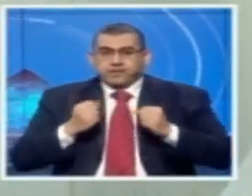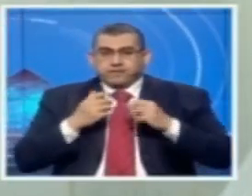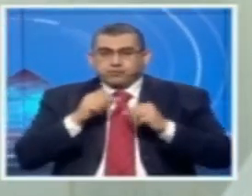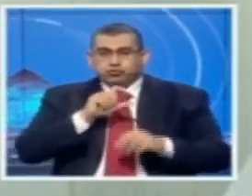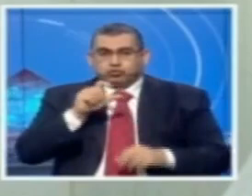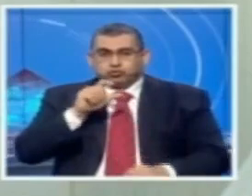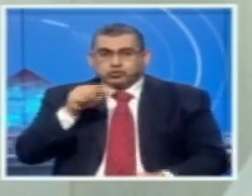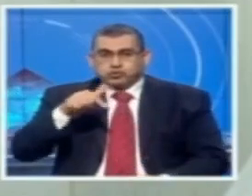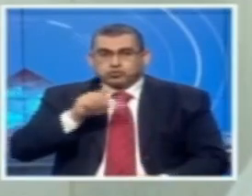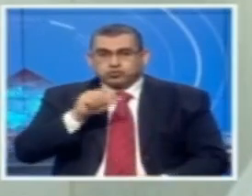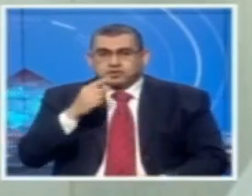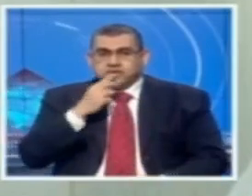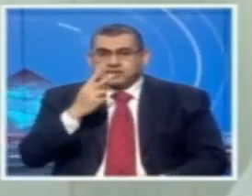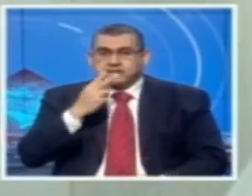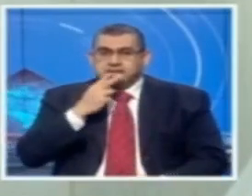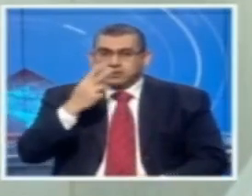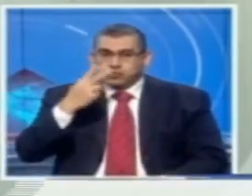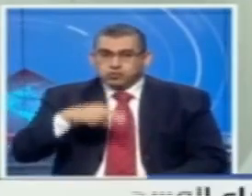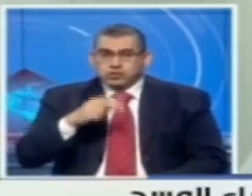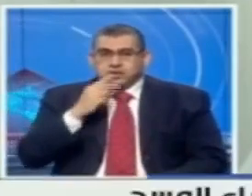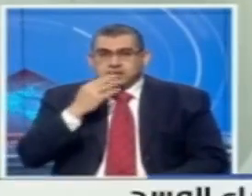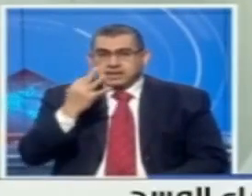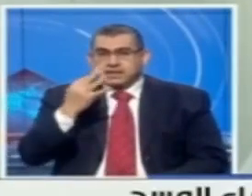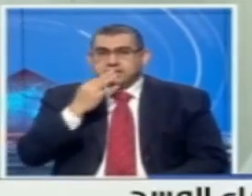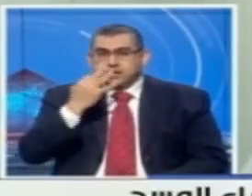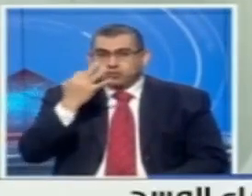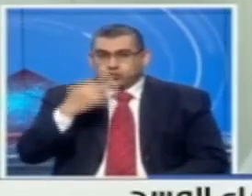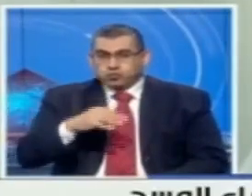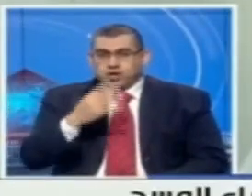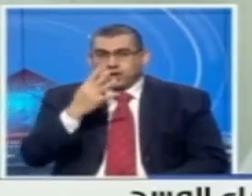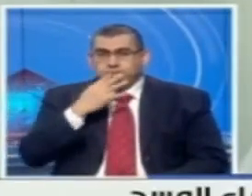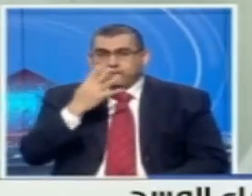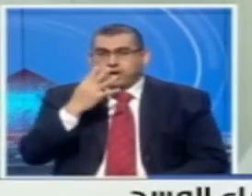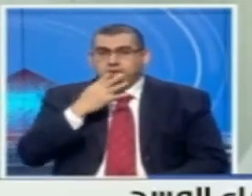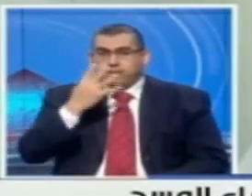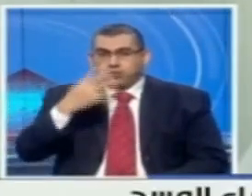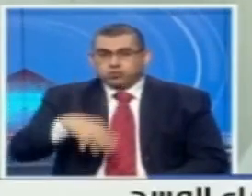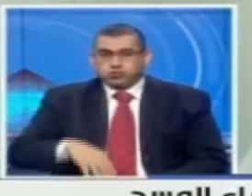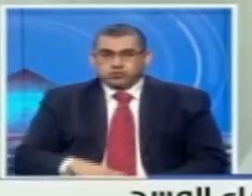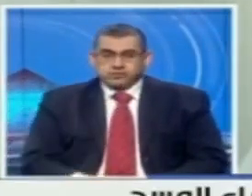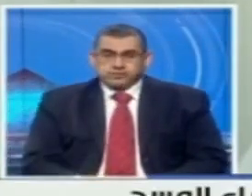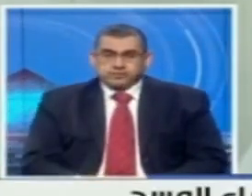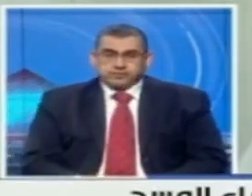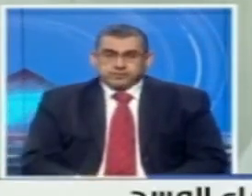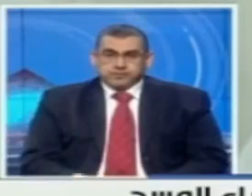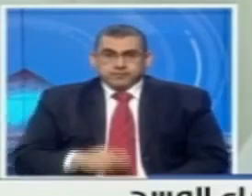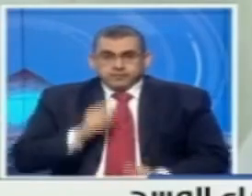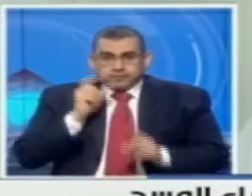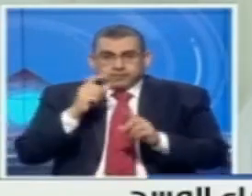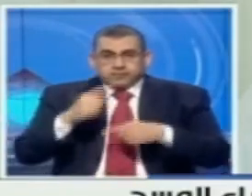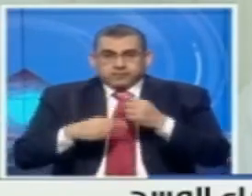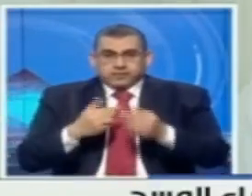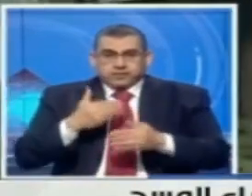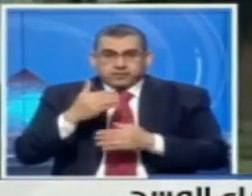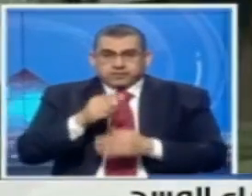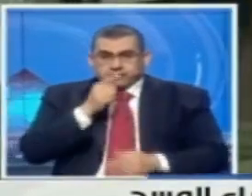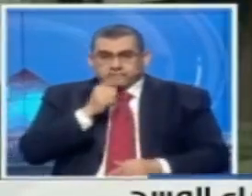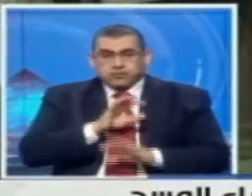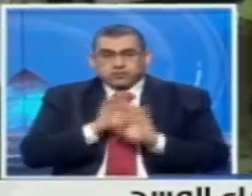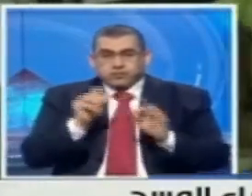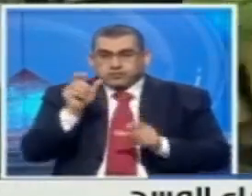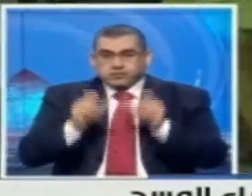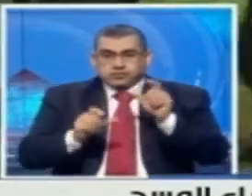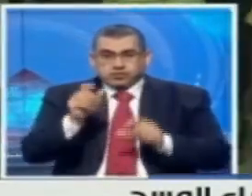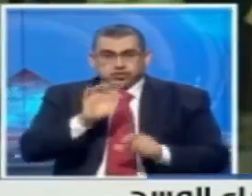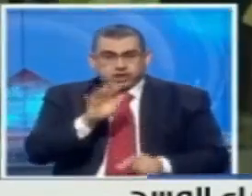سنتين سنتين ونص ثلاثه لثلاثه ونص اربعه اربعه ونص والمتابعه لغايه خمس سنين قبل واستحسان